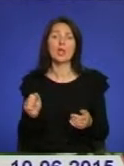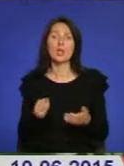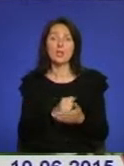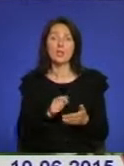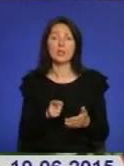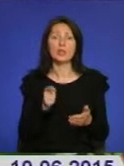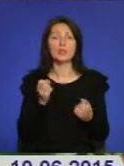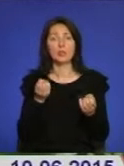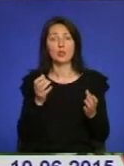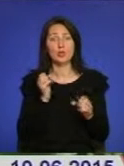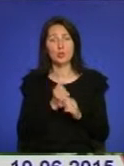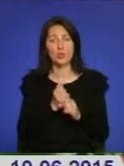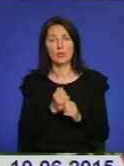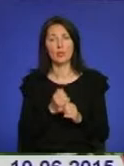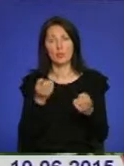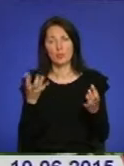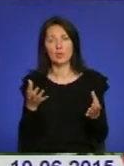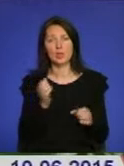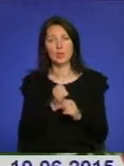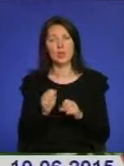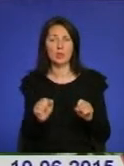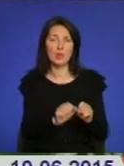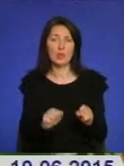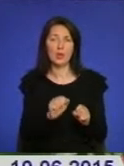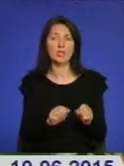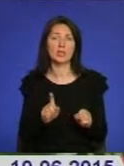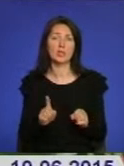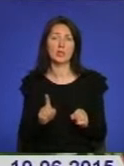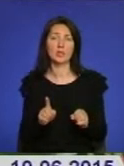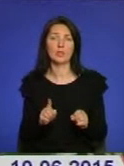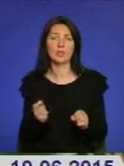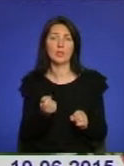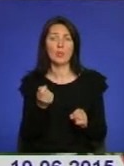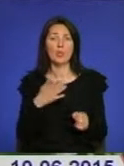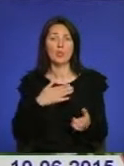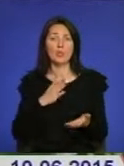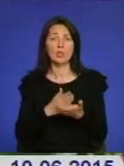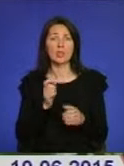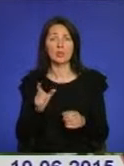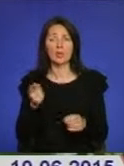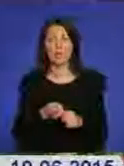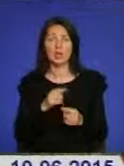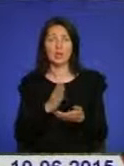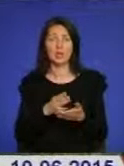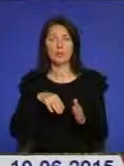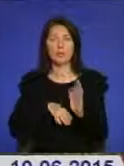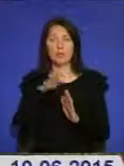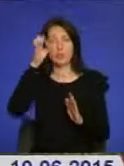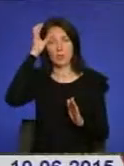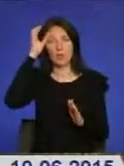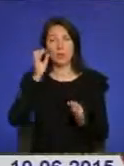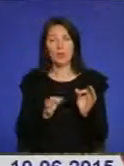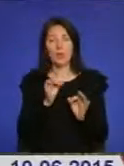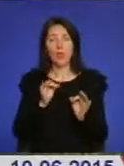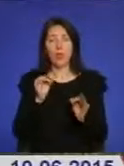працювати, не знаю, якоюсь фізичною працею, чи прибиральницями, чи так. Мало в нас людей, які мають вищу освіту. Засуджені